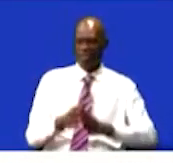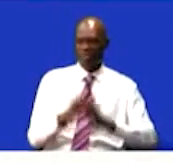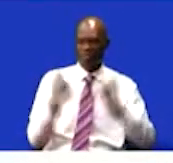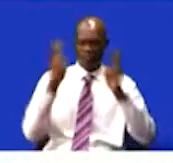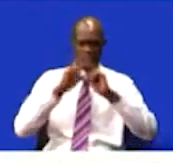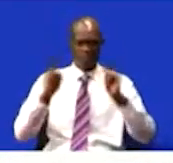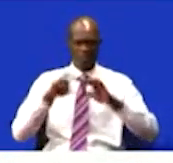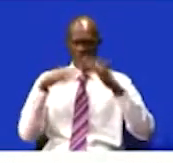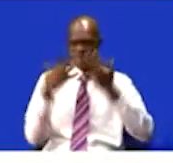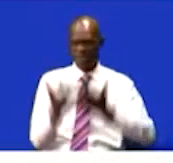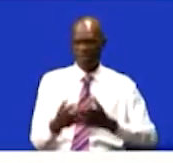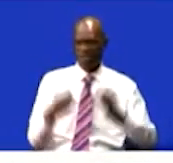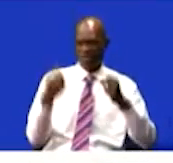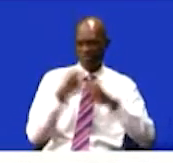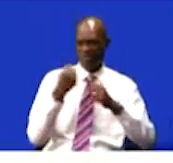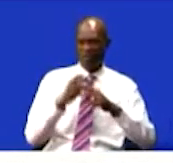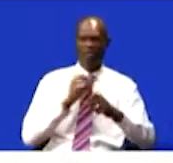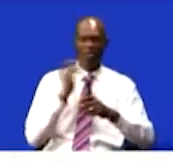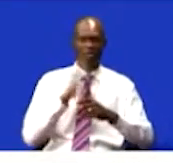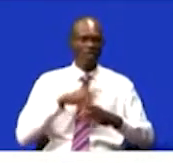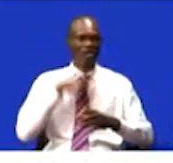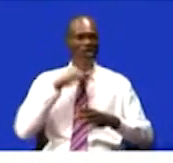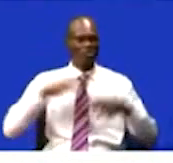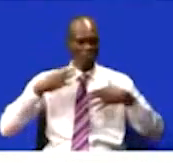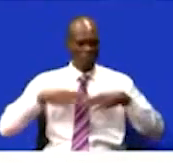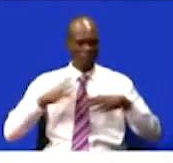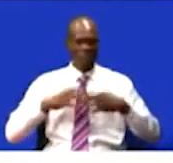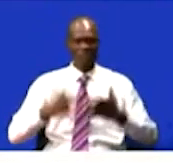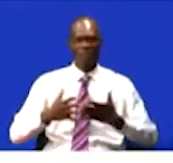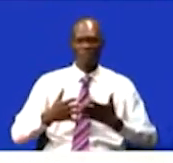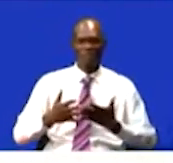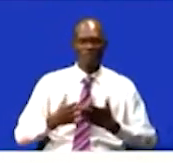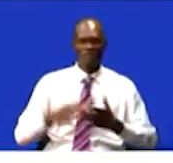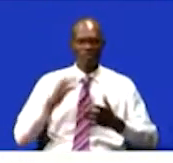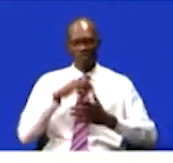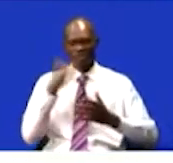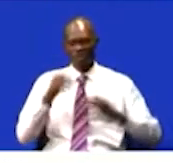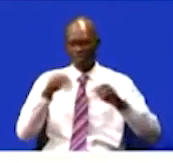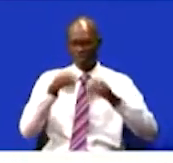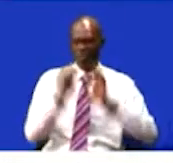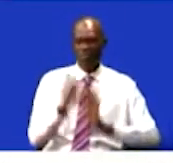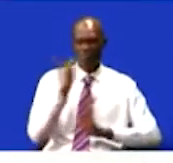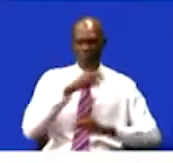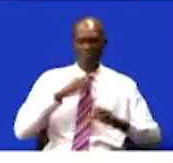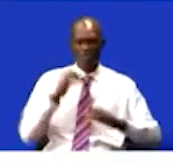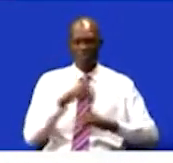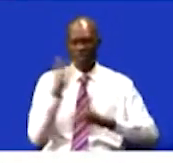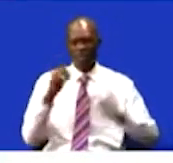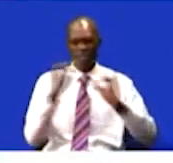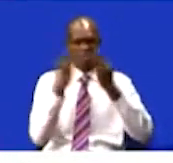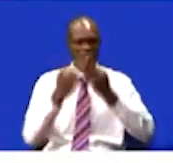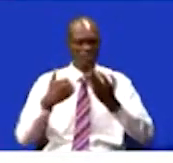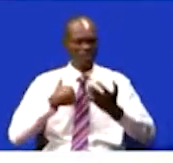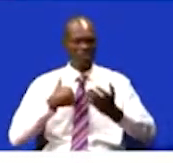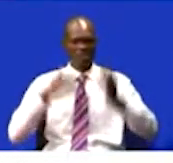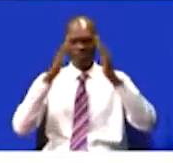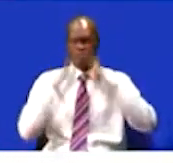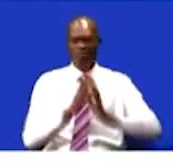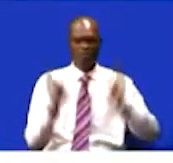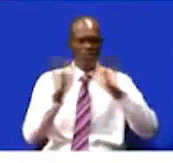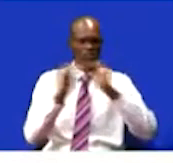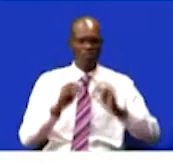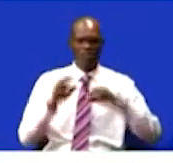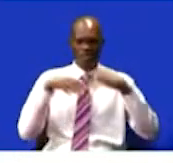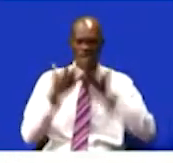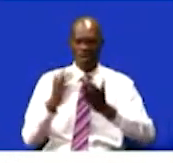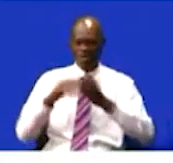sondu. Majowa onegi. Moko poko iki. Kod jogo familia go odong makata udi manindie onge. Koro kwanyan di loso